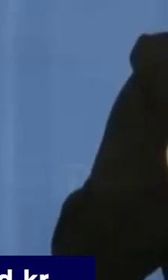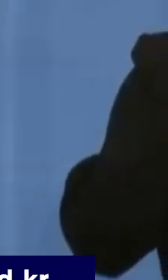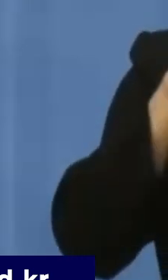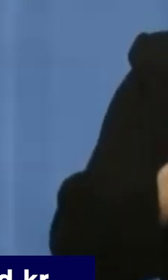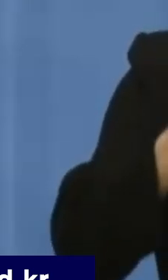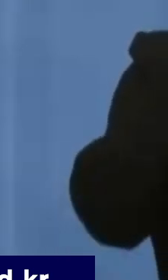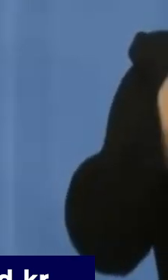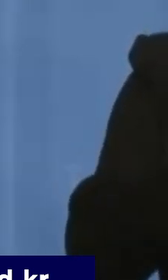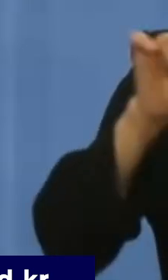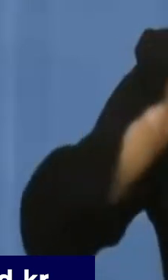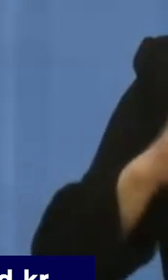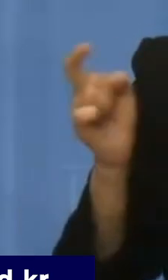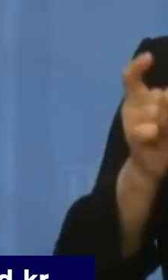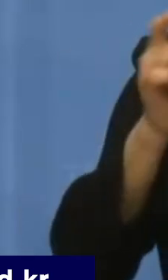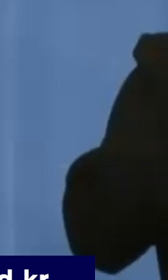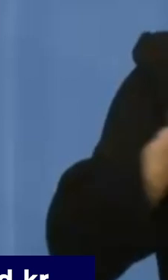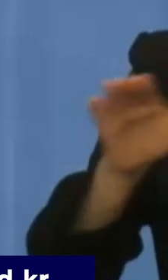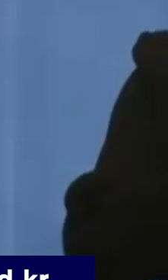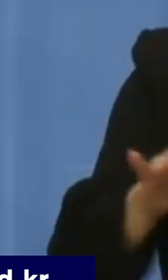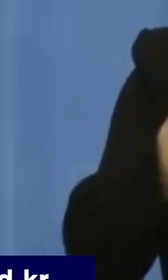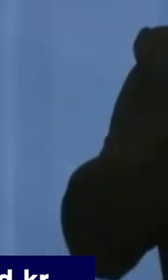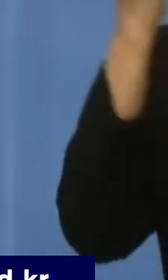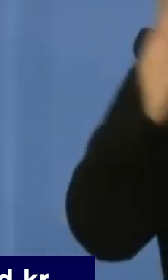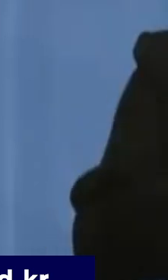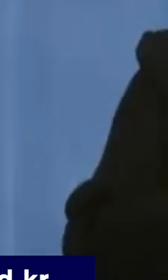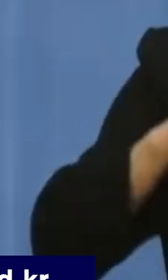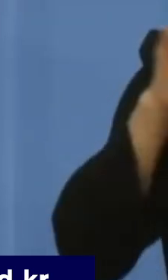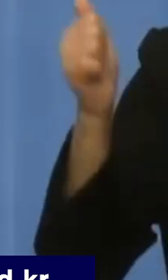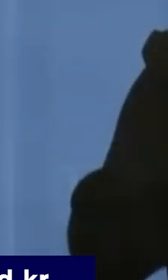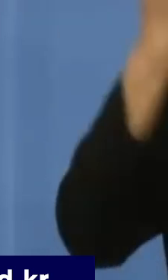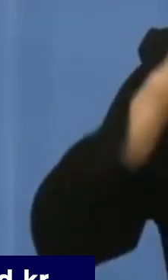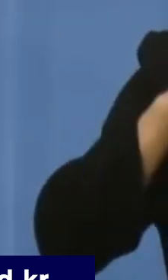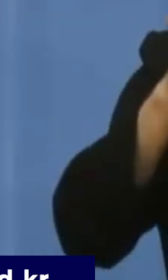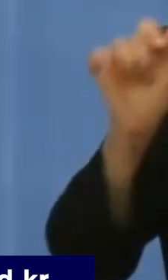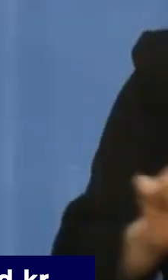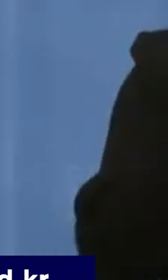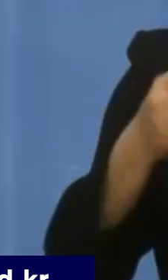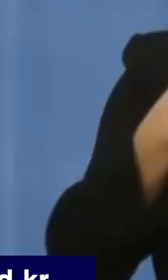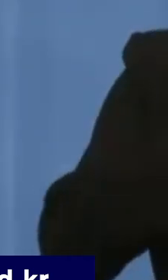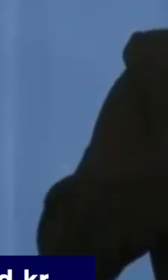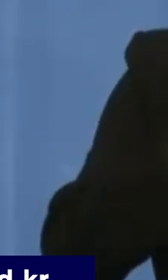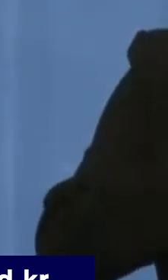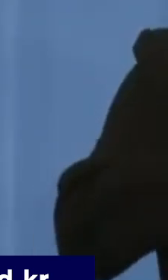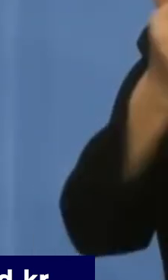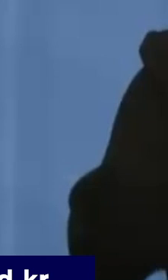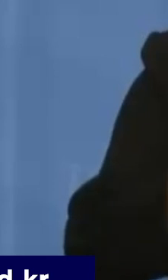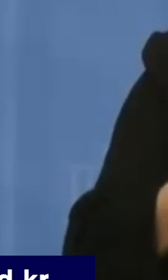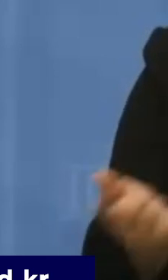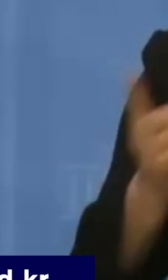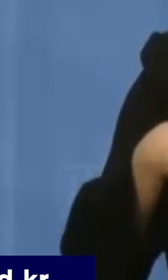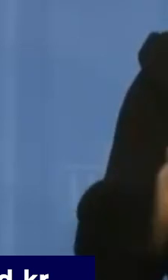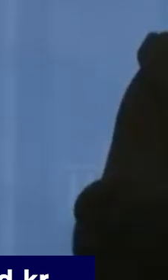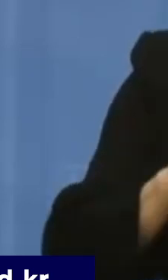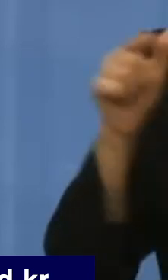의혹으로 얼룩진 정쟁을 해소하면서 국회가 대한민국이 놓인 대내외적 위기를 극복하고 민생회복으로